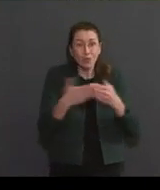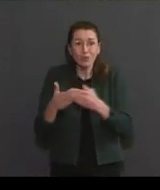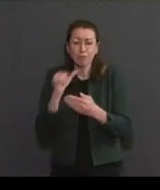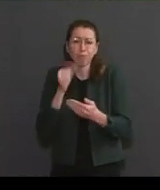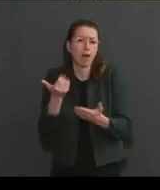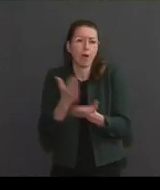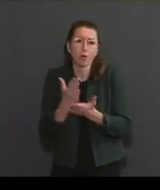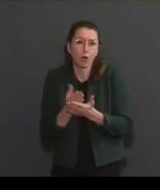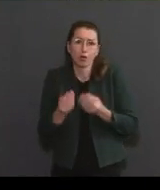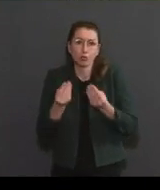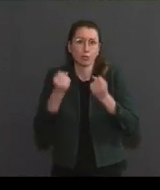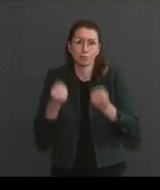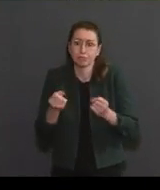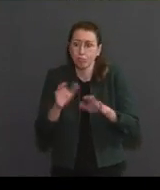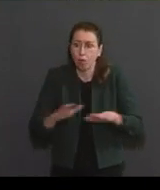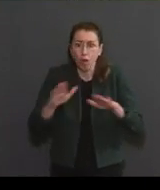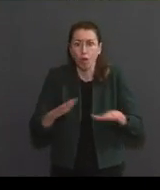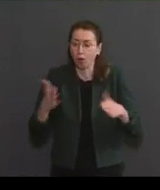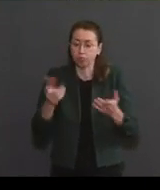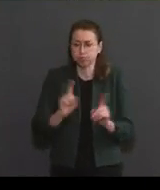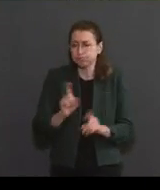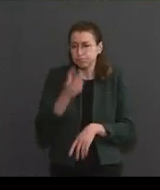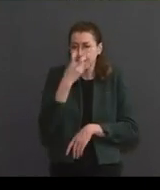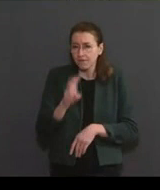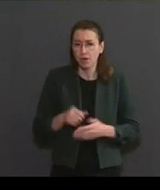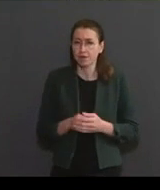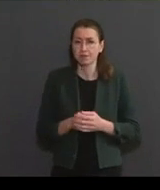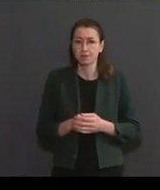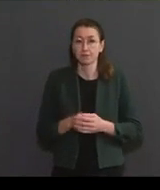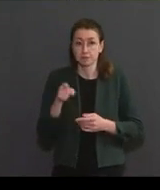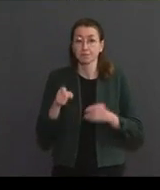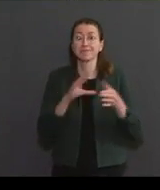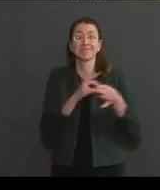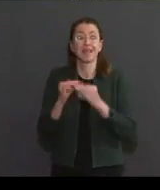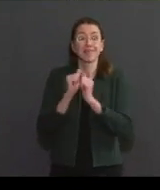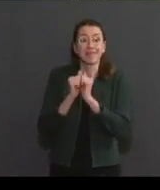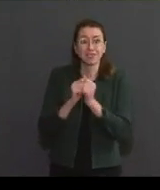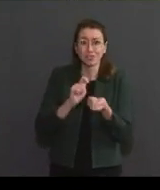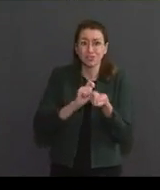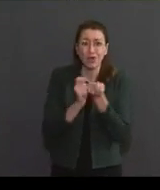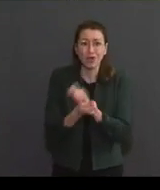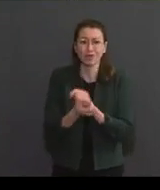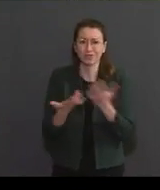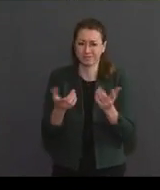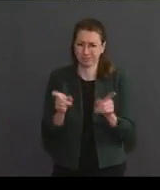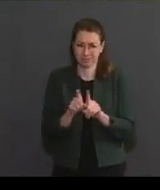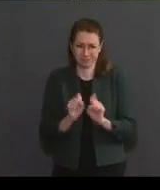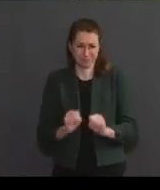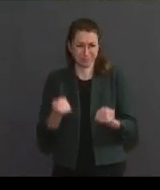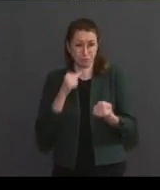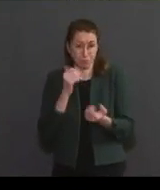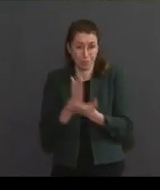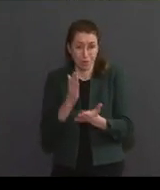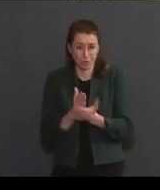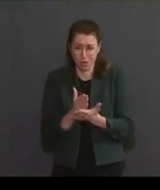quelconque. Ceci n'est pas lié au changement de politique de testing dont on va vous parler dans quelques instants puisqu'il aura lieu à